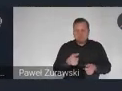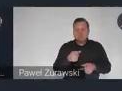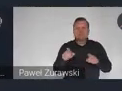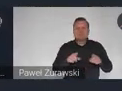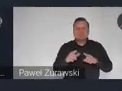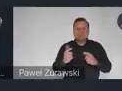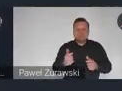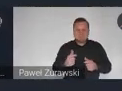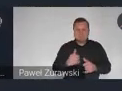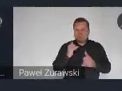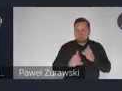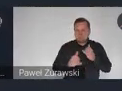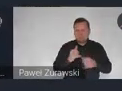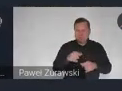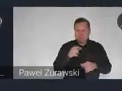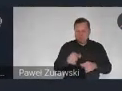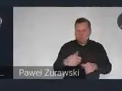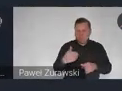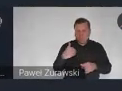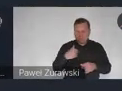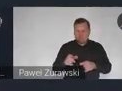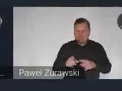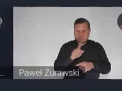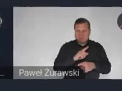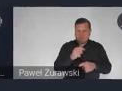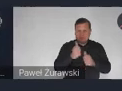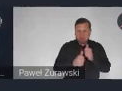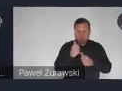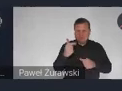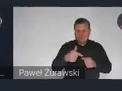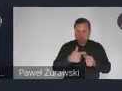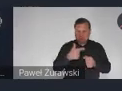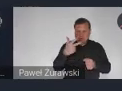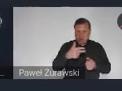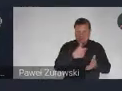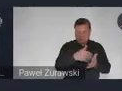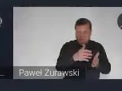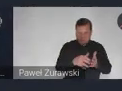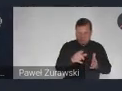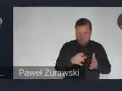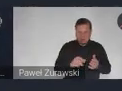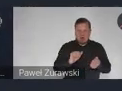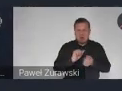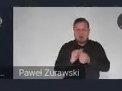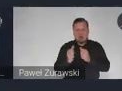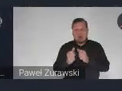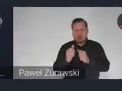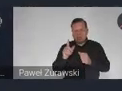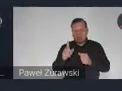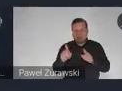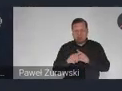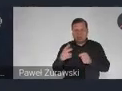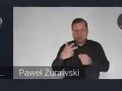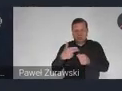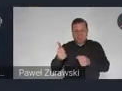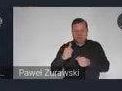to że jeżeli ponosili państwo wydatki przed pierwszym stycznia 2023 oraz po 31